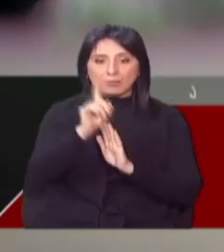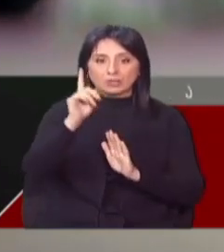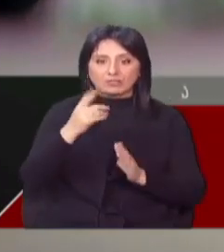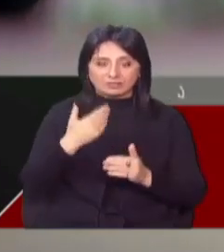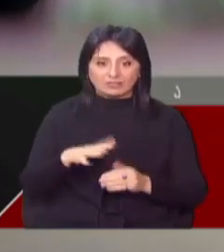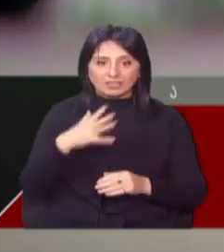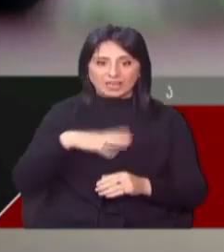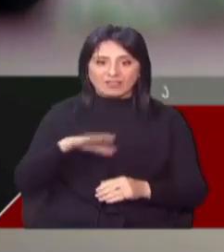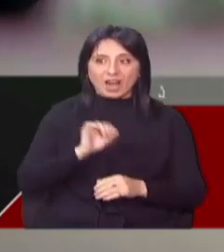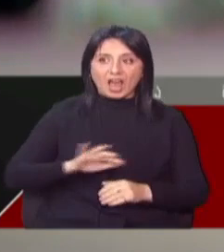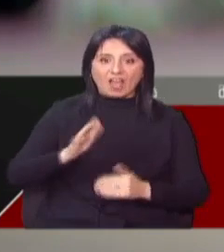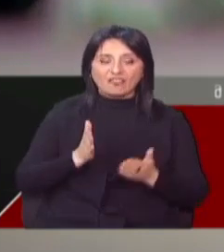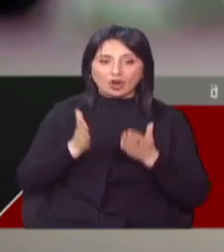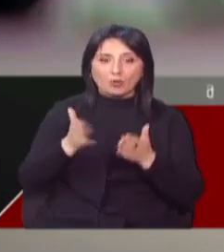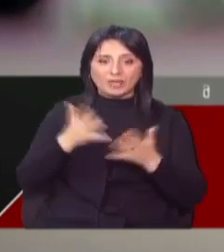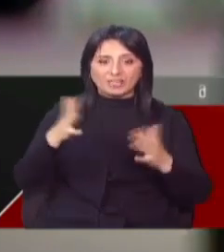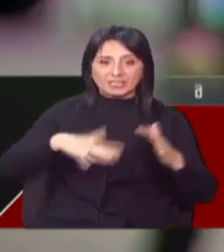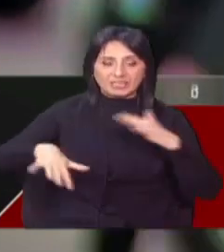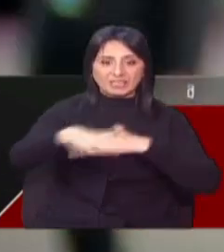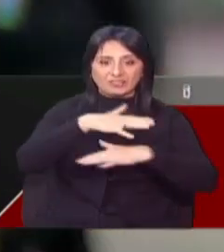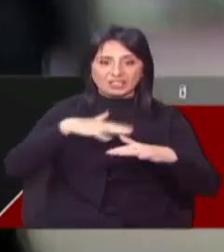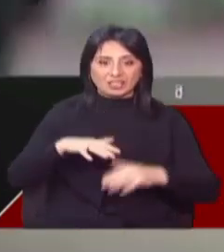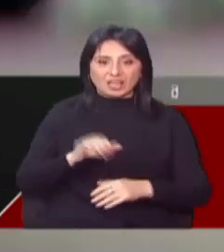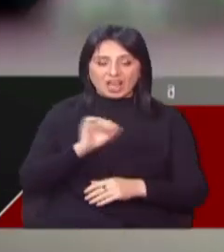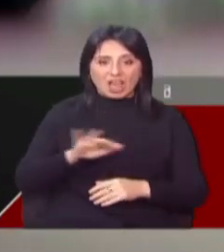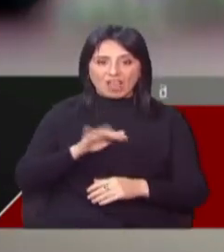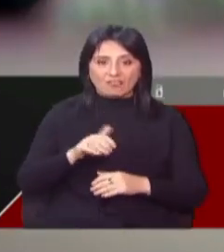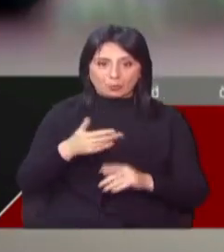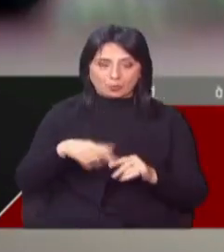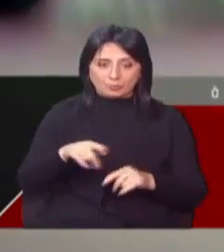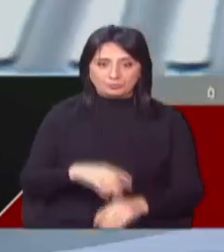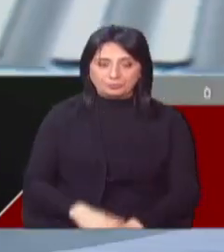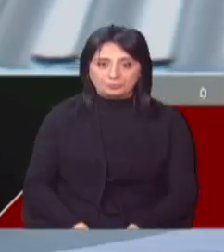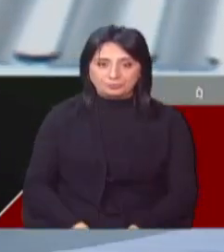ჩვენი ქვეყნის ევროპულ დიდ სივრცეში, ევროპულ სამეგობრო სივრცეში.